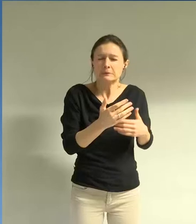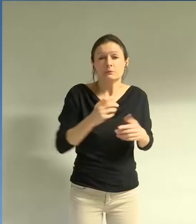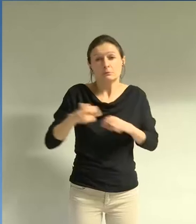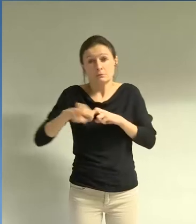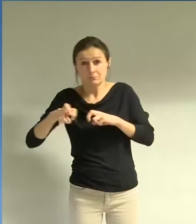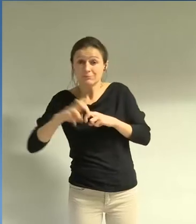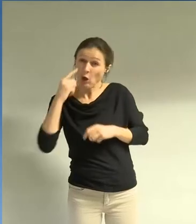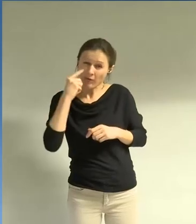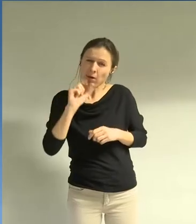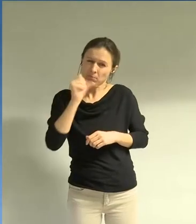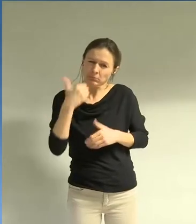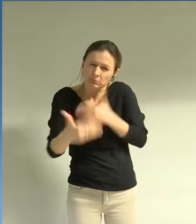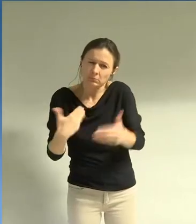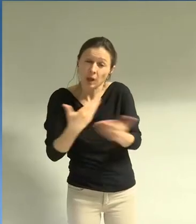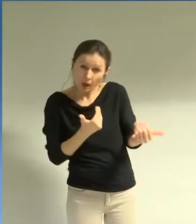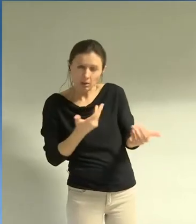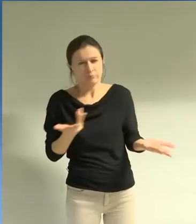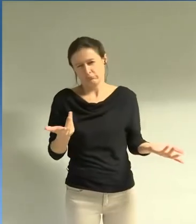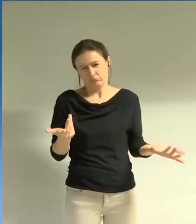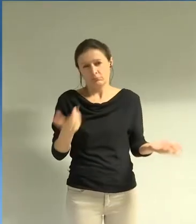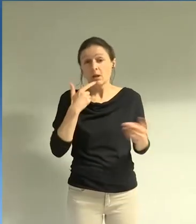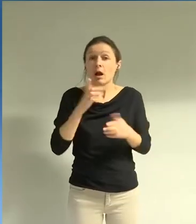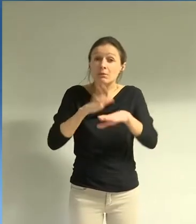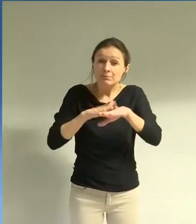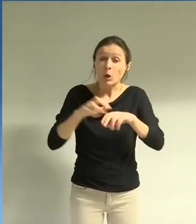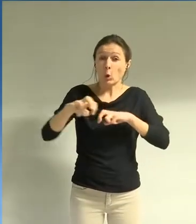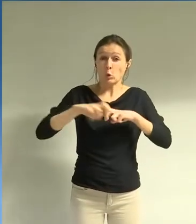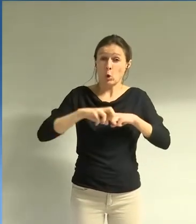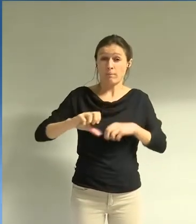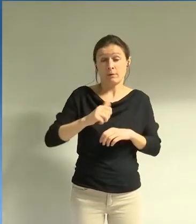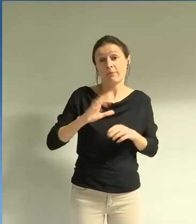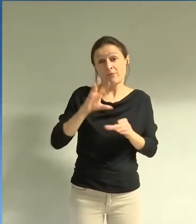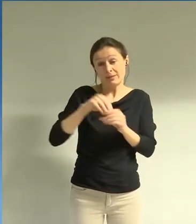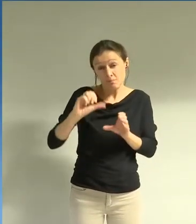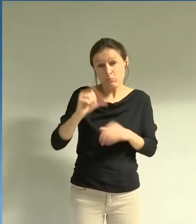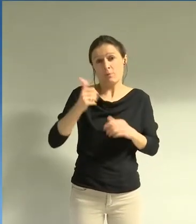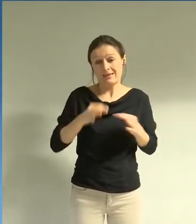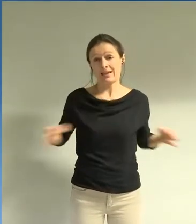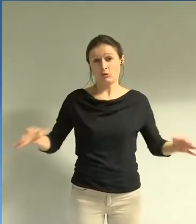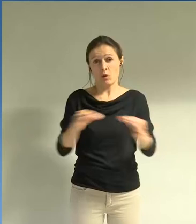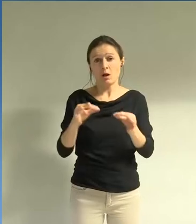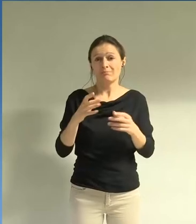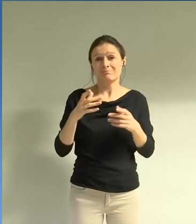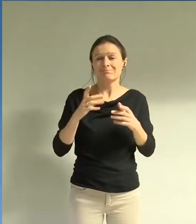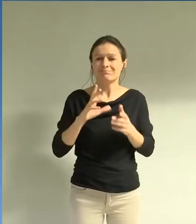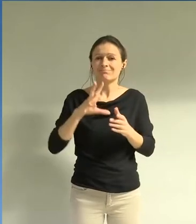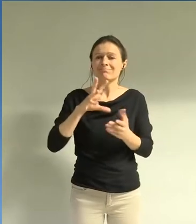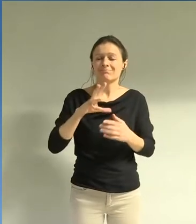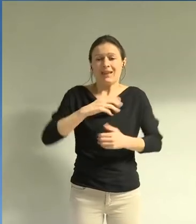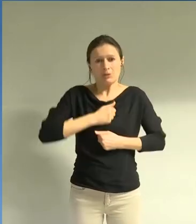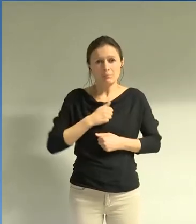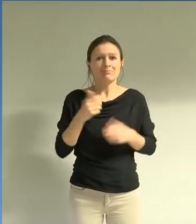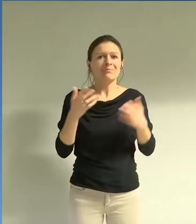je rappelle que le territoire grenoblois est un des tout premiers territoires a adopté un plan climat air énergie en 2005 et il a été